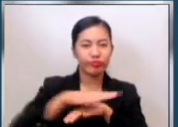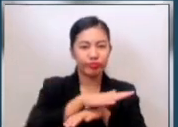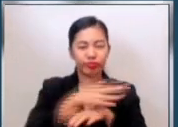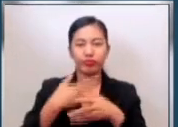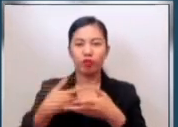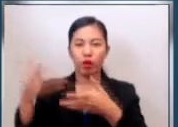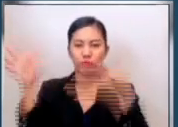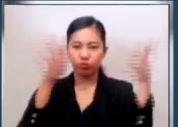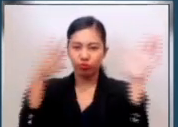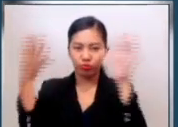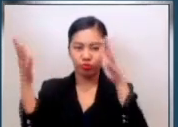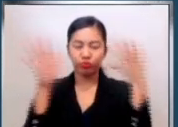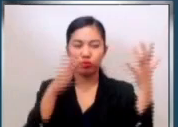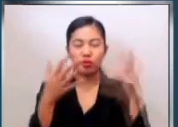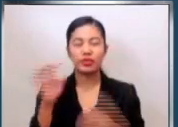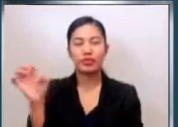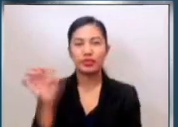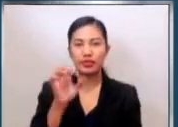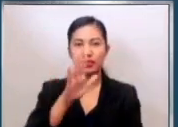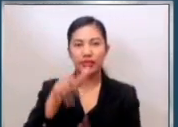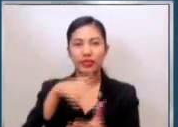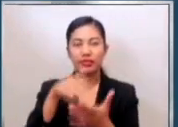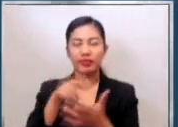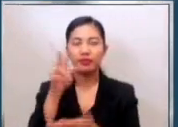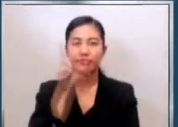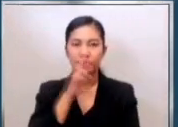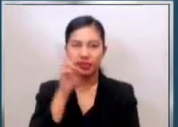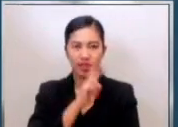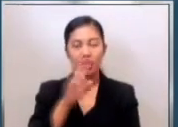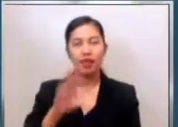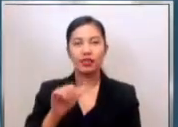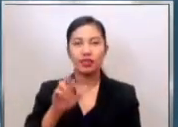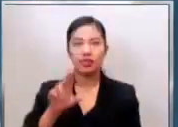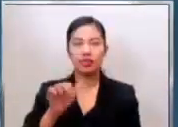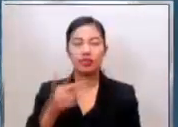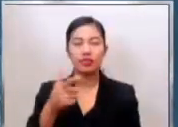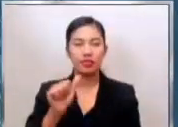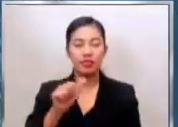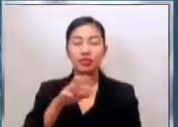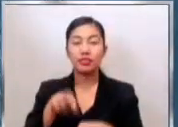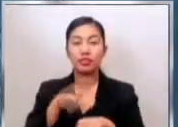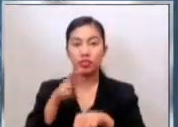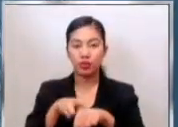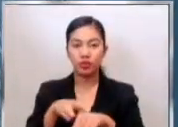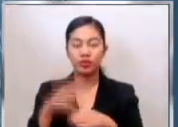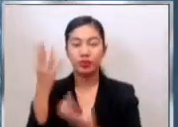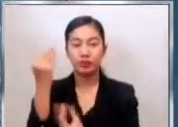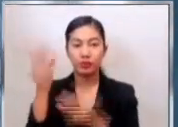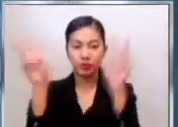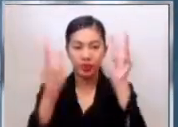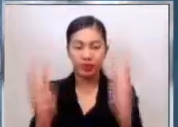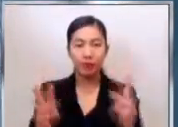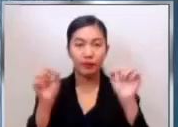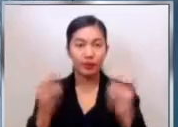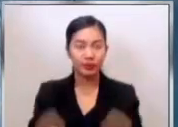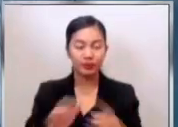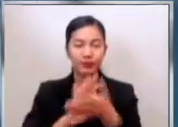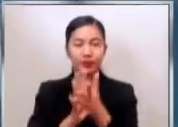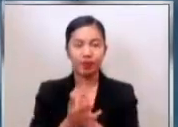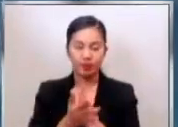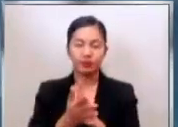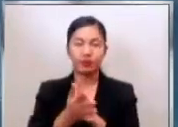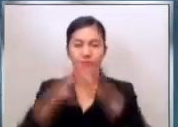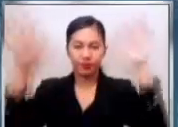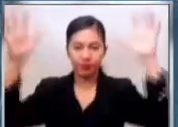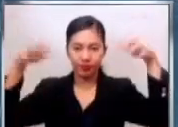Central Visayas at sa Caraga Region. Base po sa wind forecast ng Metro Weather, posibleng maging bagyo ang nasabing LPA